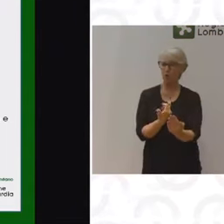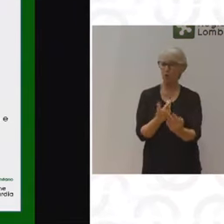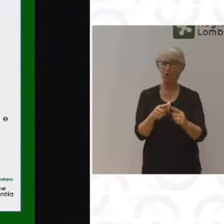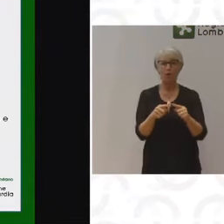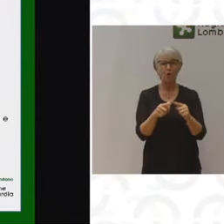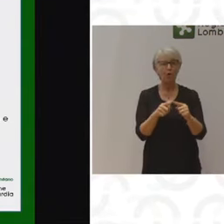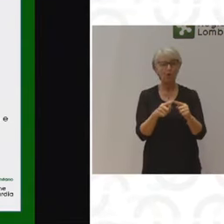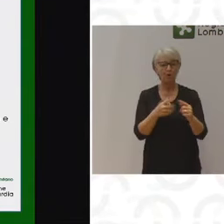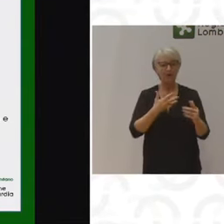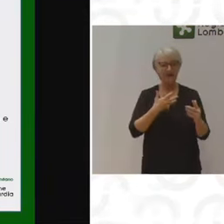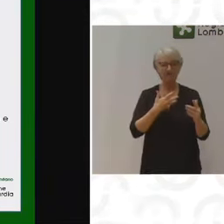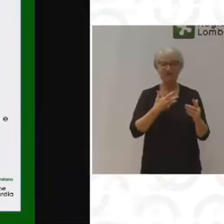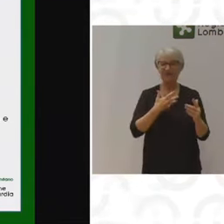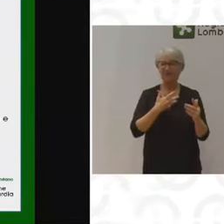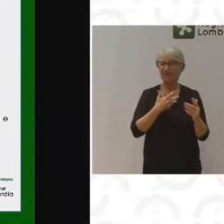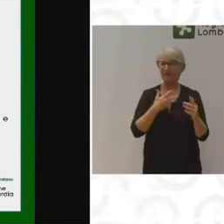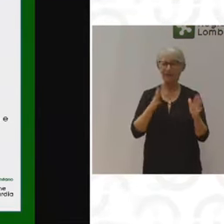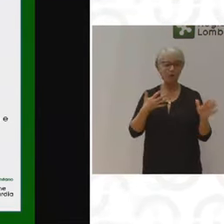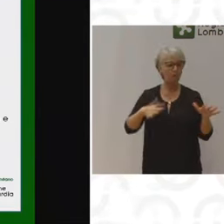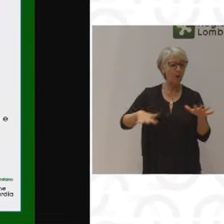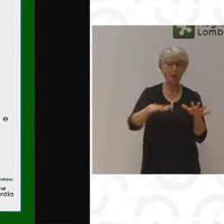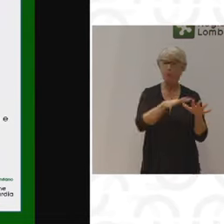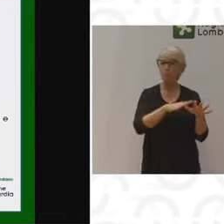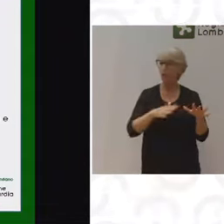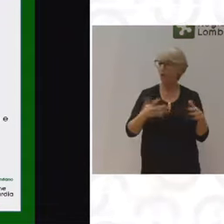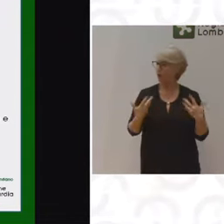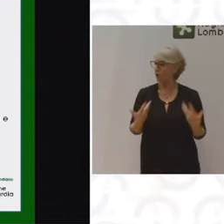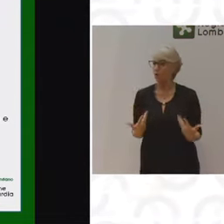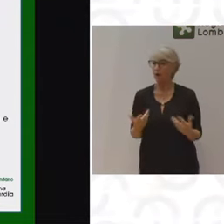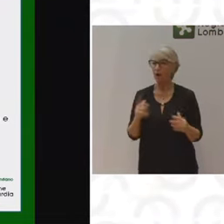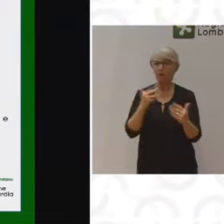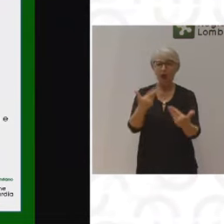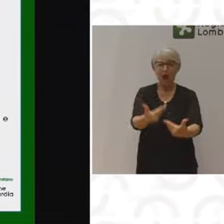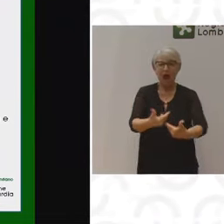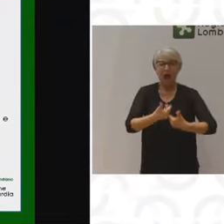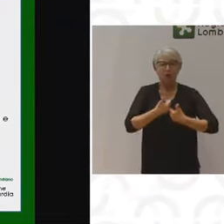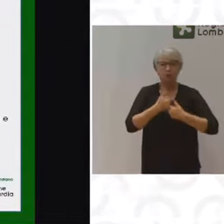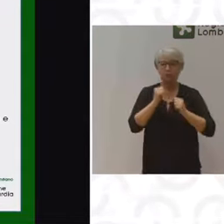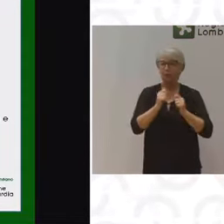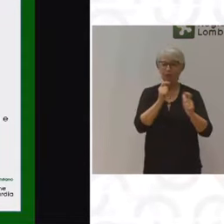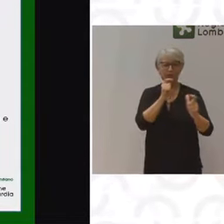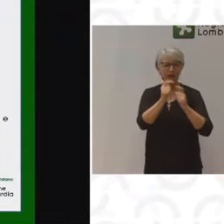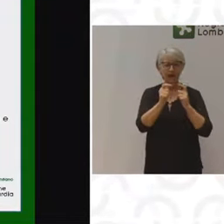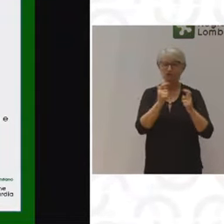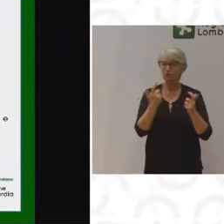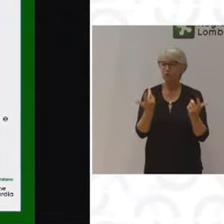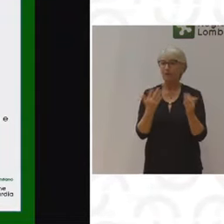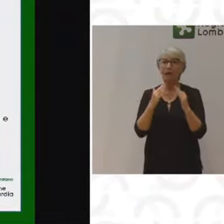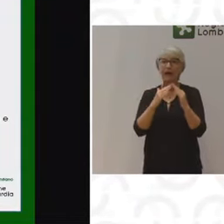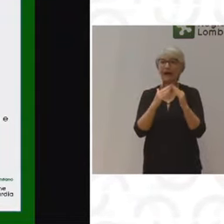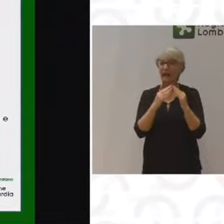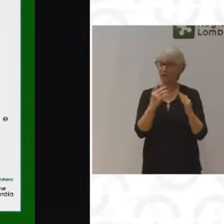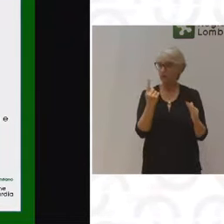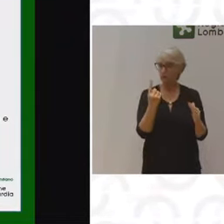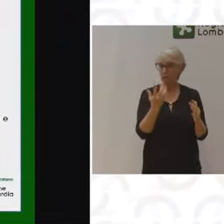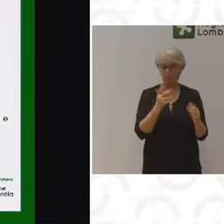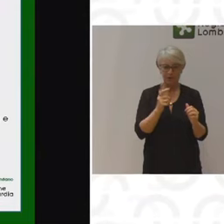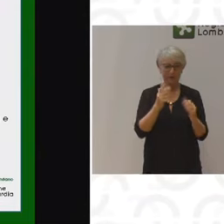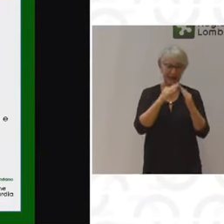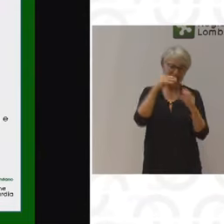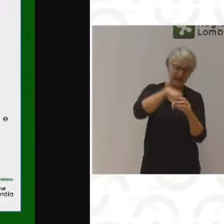anche avere un buon luogo fisico è d'aiuto a una buona relazione, perché la casa poi non sono solo mura, ma le case sono anche